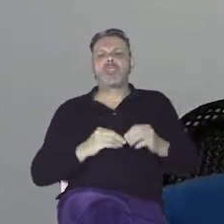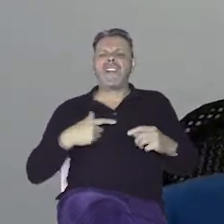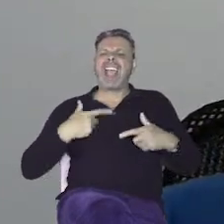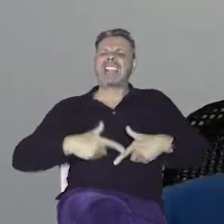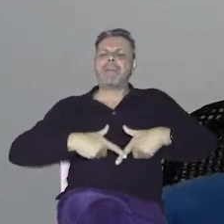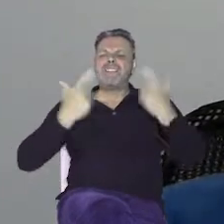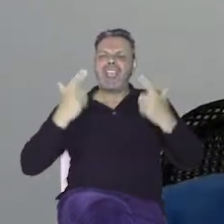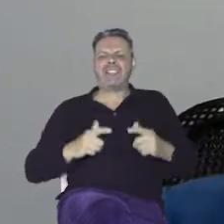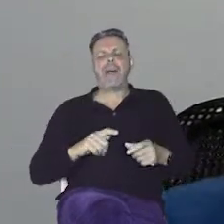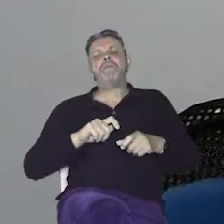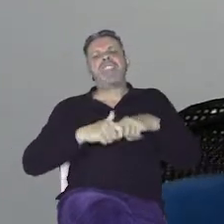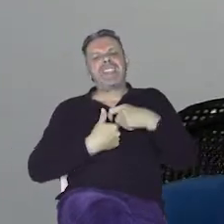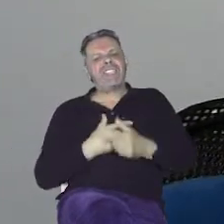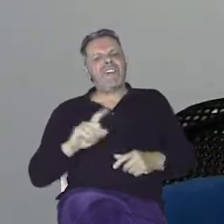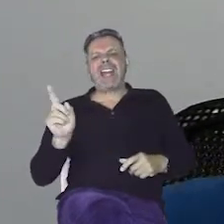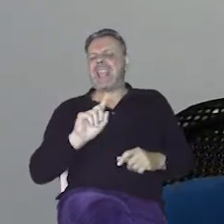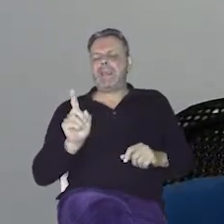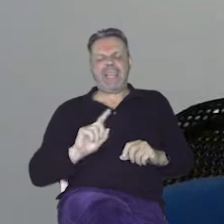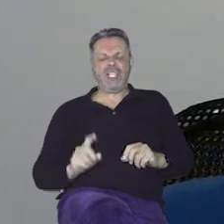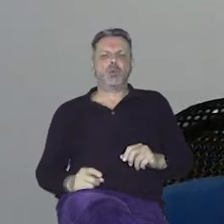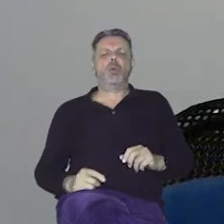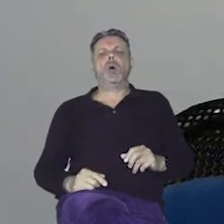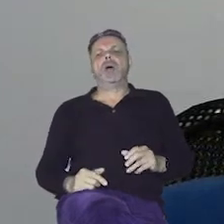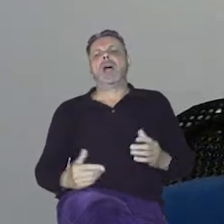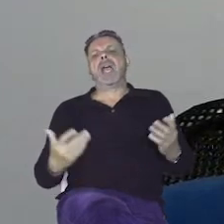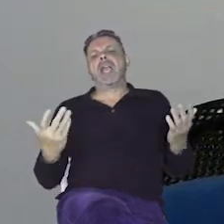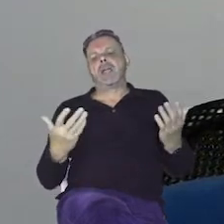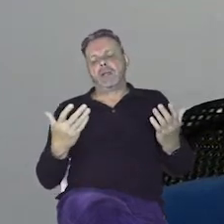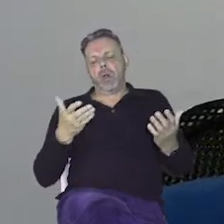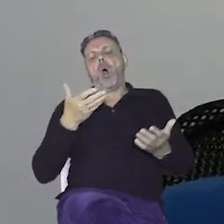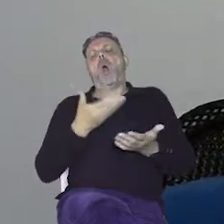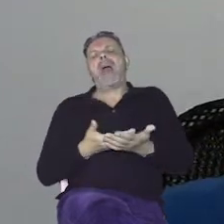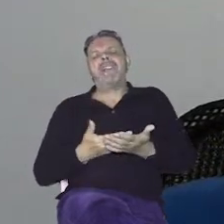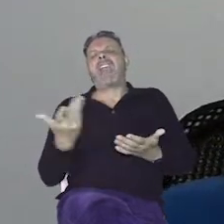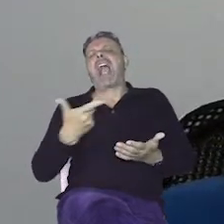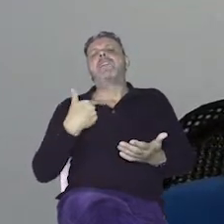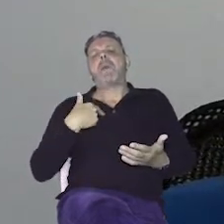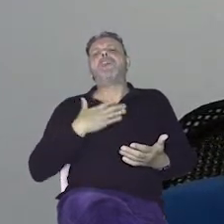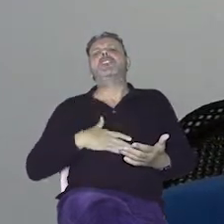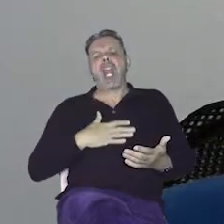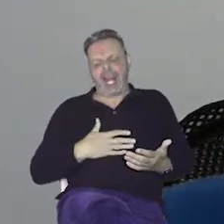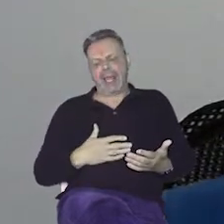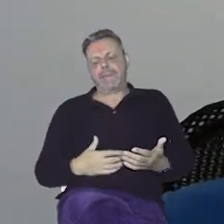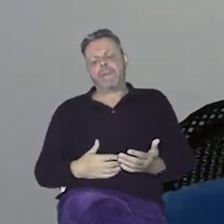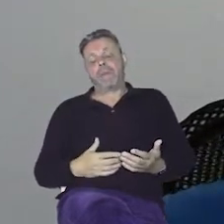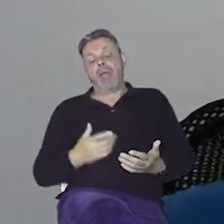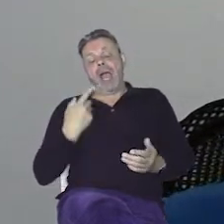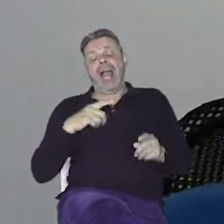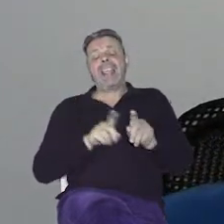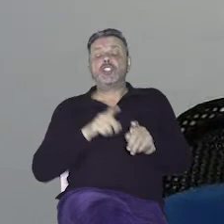da stvari nisu onakve kakve bi mi možda željeli da budu, ali isto tako moram reći da je